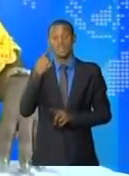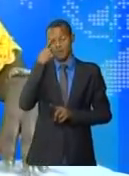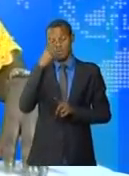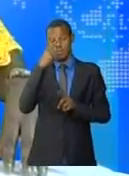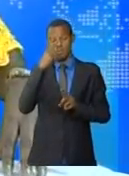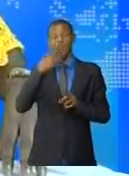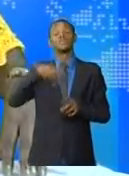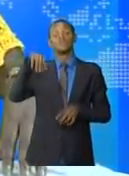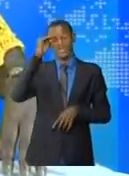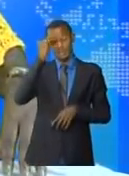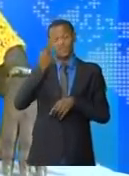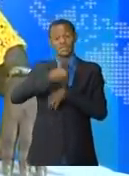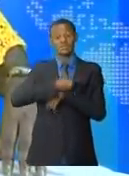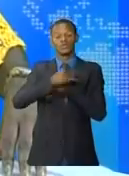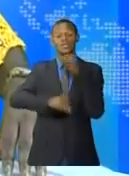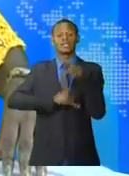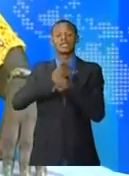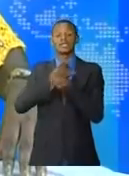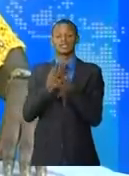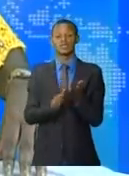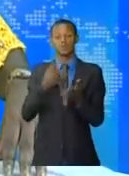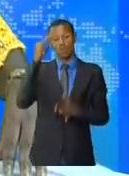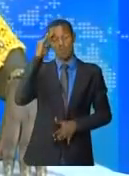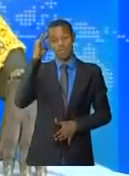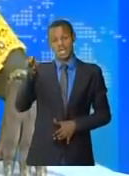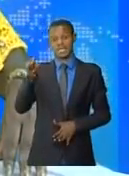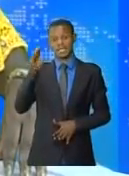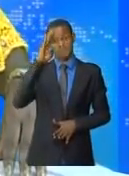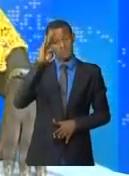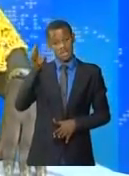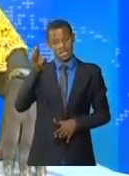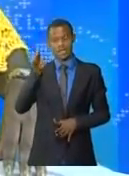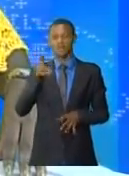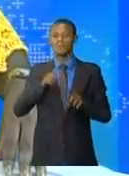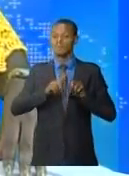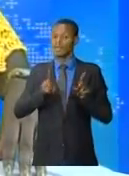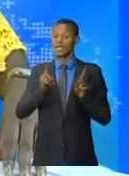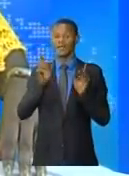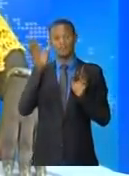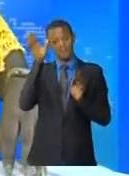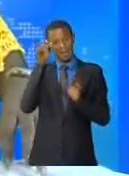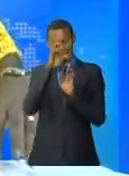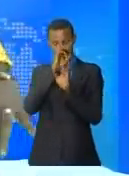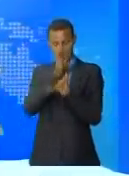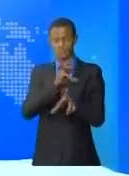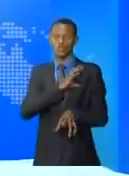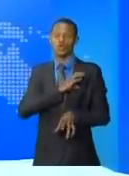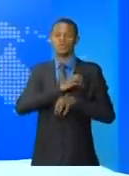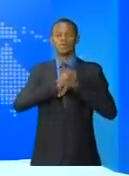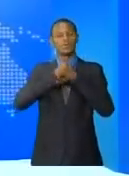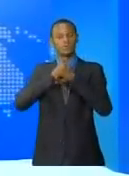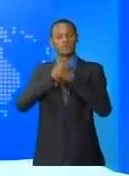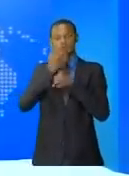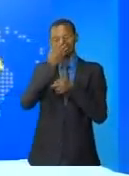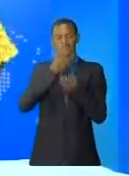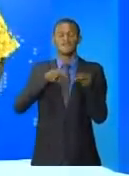militaire, ceci dans le strict respect des mesures barrières contre la COVID-19. Puisque